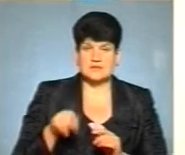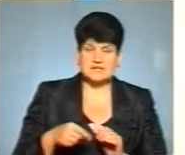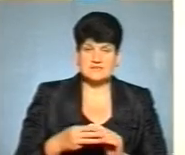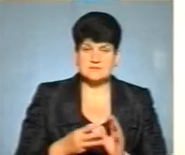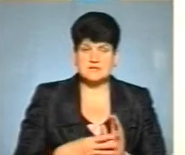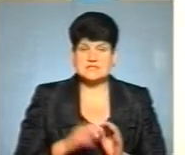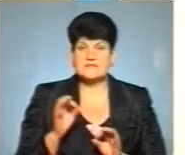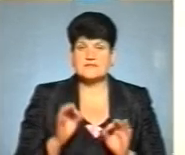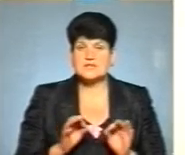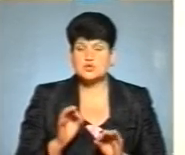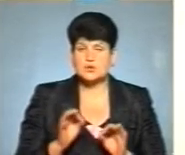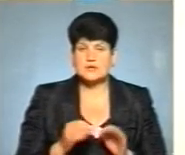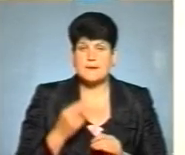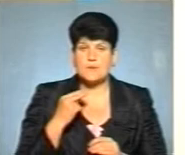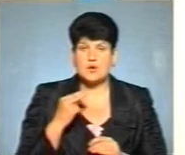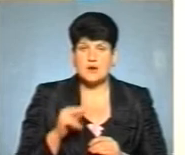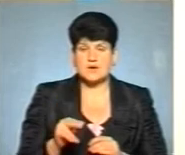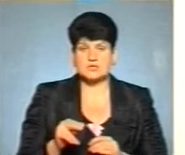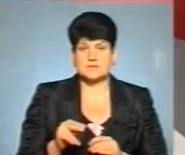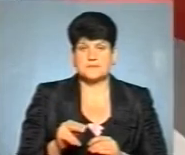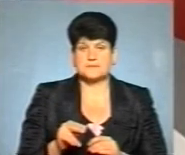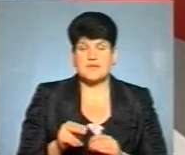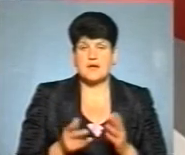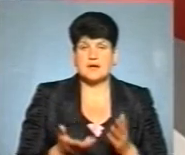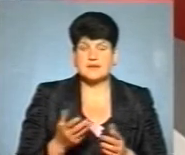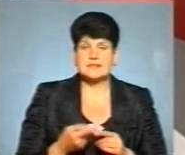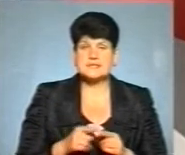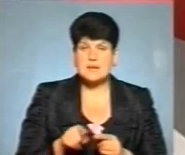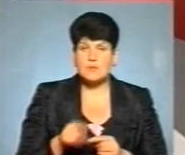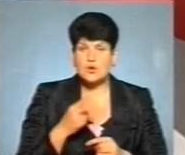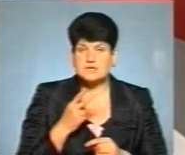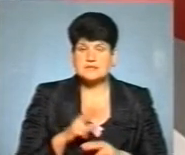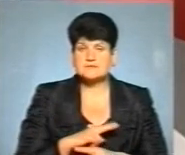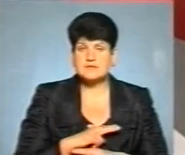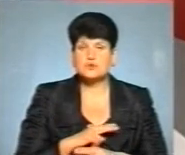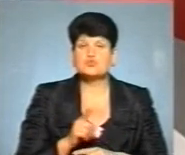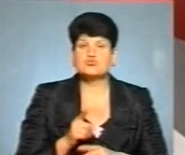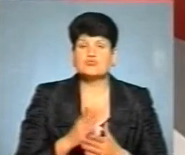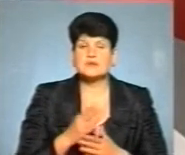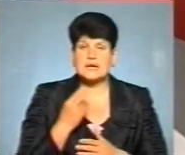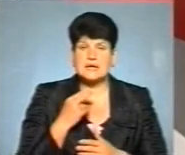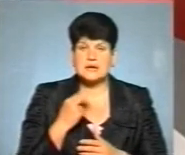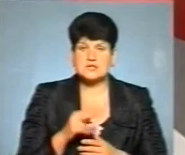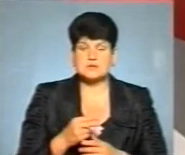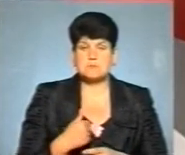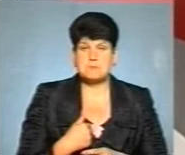плюс 1,18% на покращення інцидентності йде. Але цей показник летальності, чому він є найкращим? Тому що